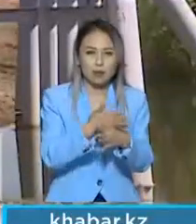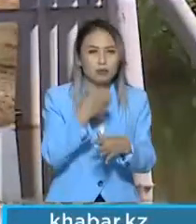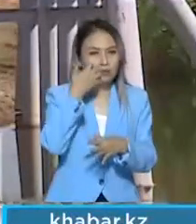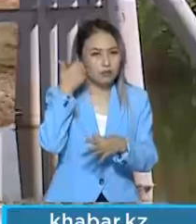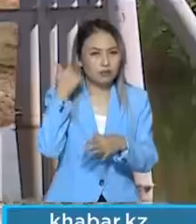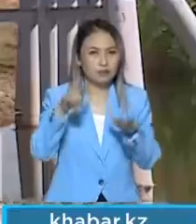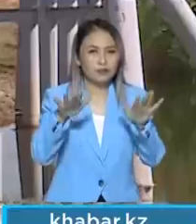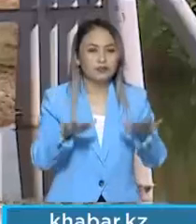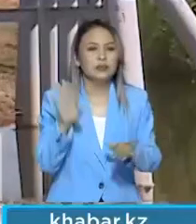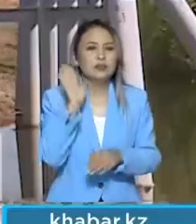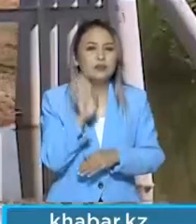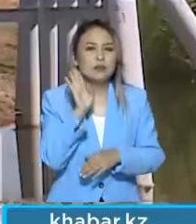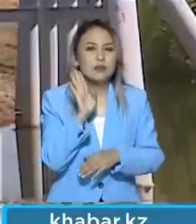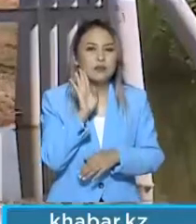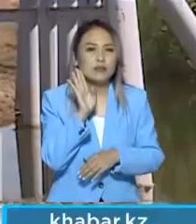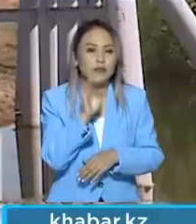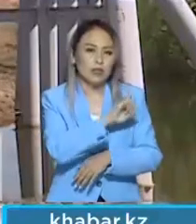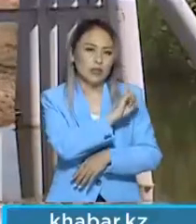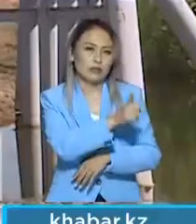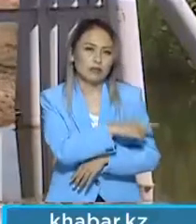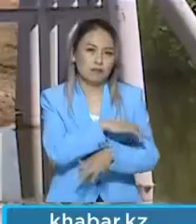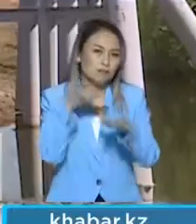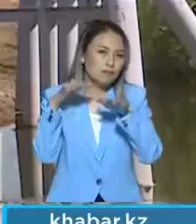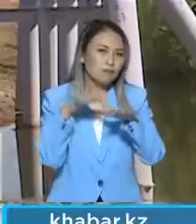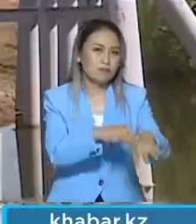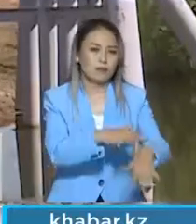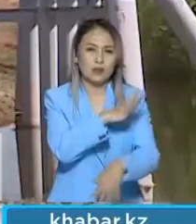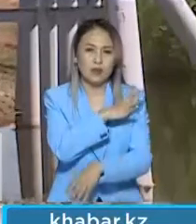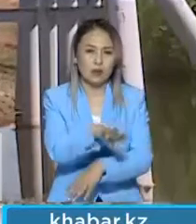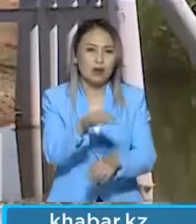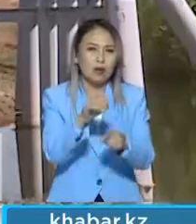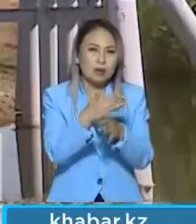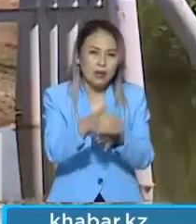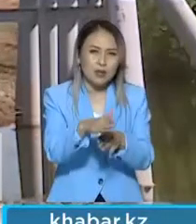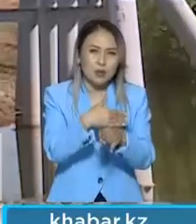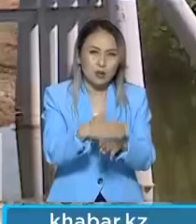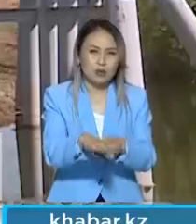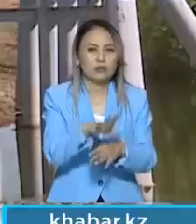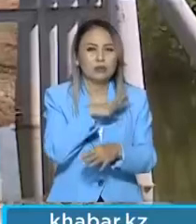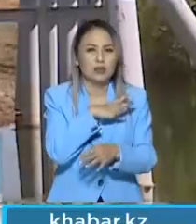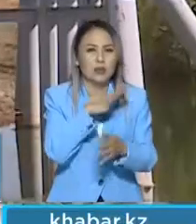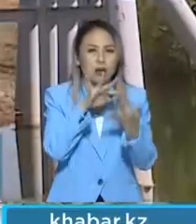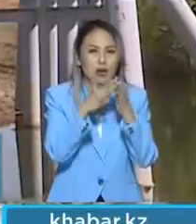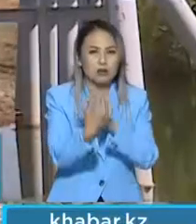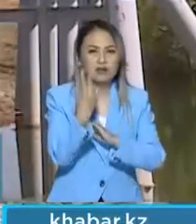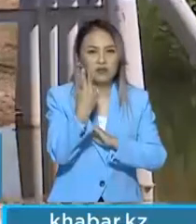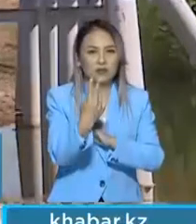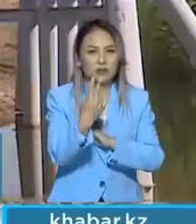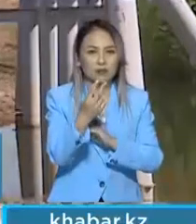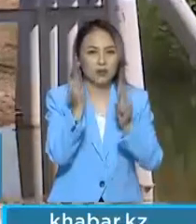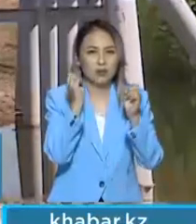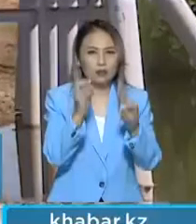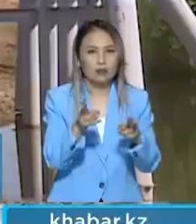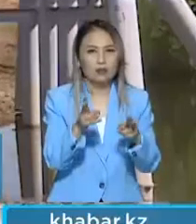арқасында су енді қатты ағыс болмай, жаймен ағып, ауылда, екі ауылды